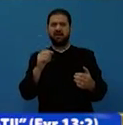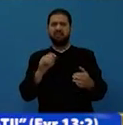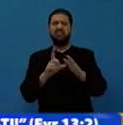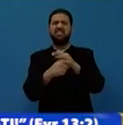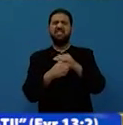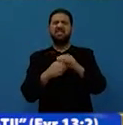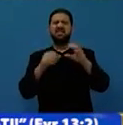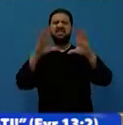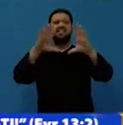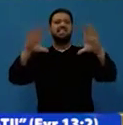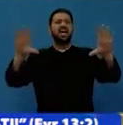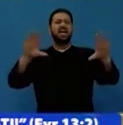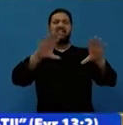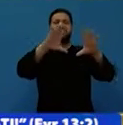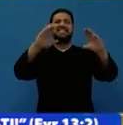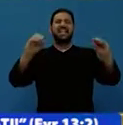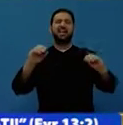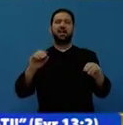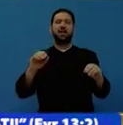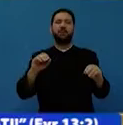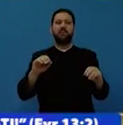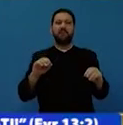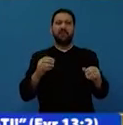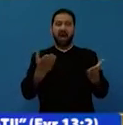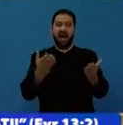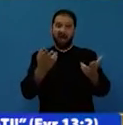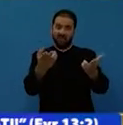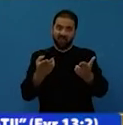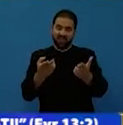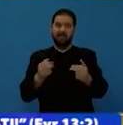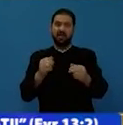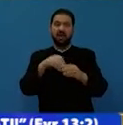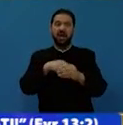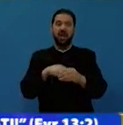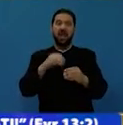din Orientul Mijlociu, care vin în Europa în număr foarte mare,